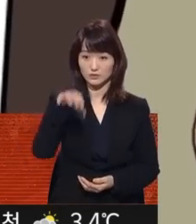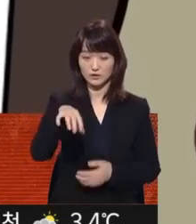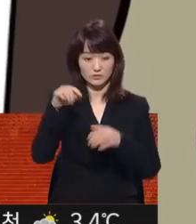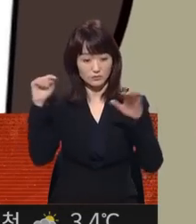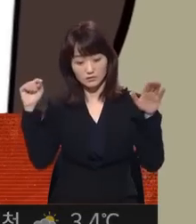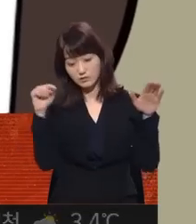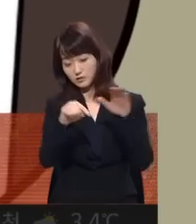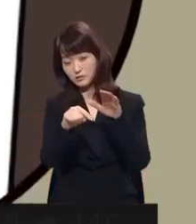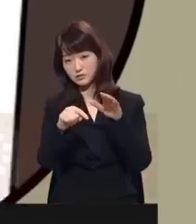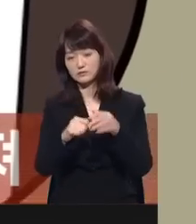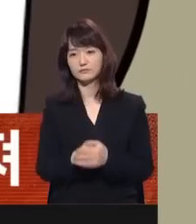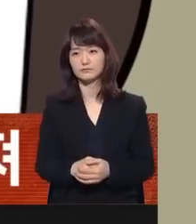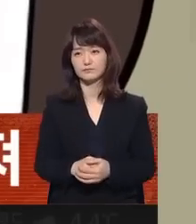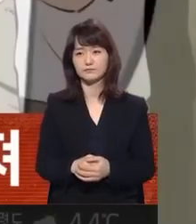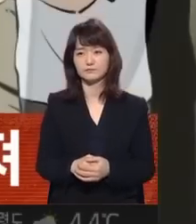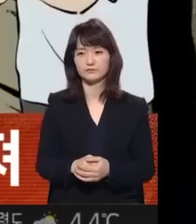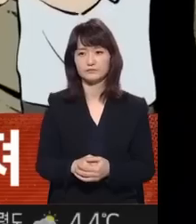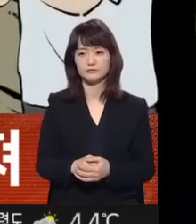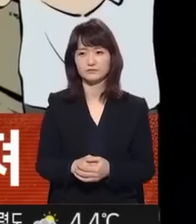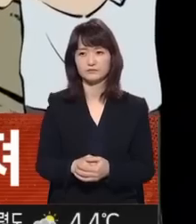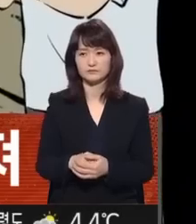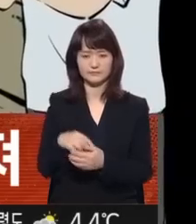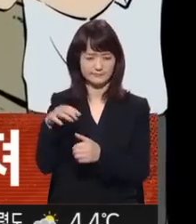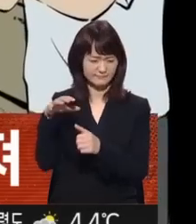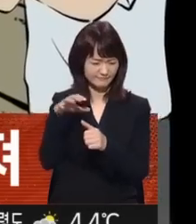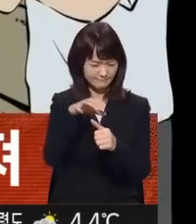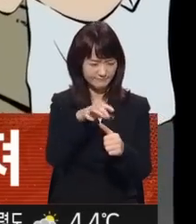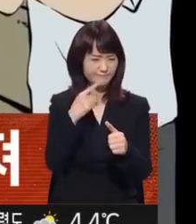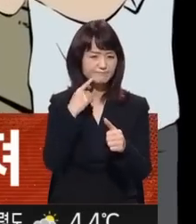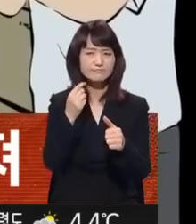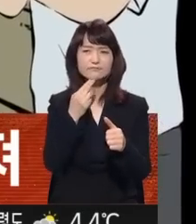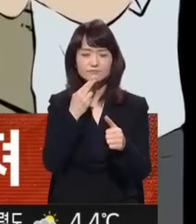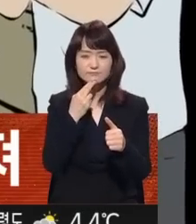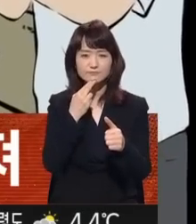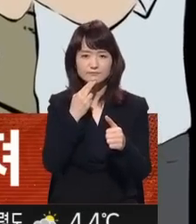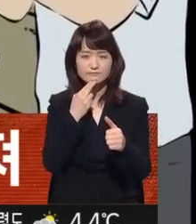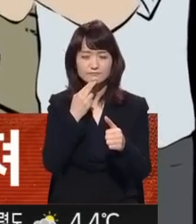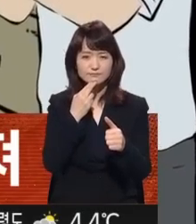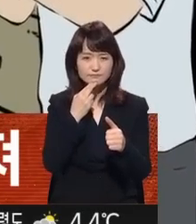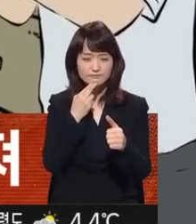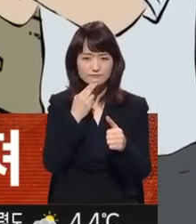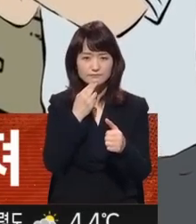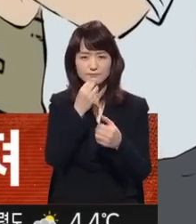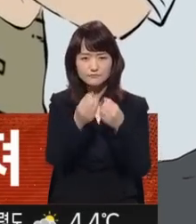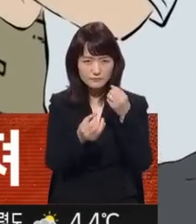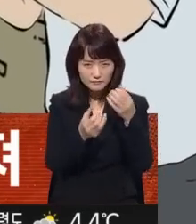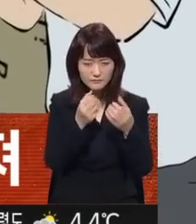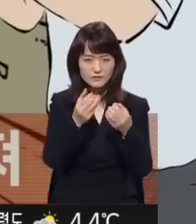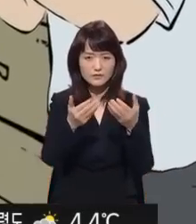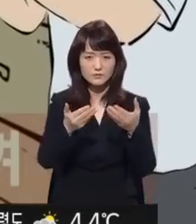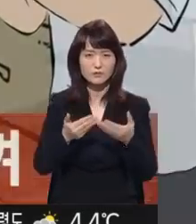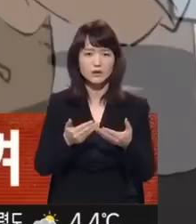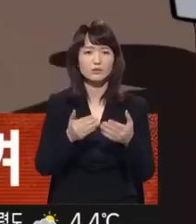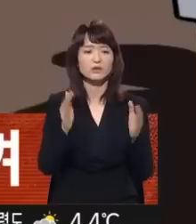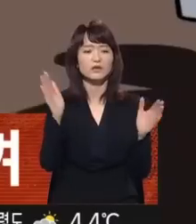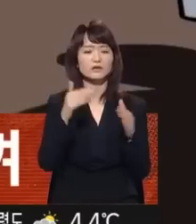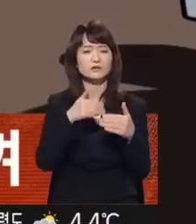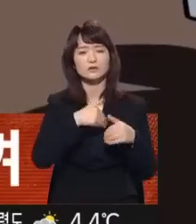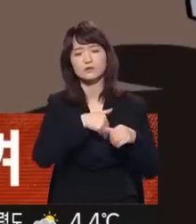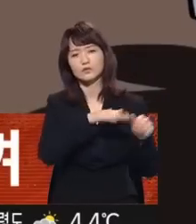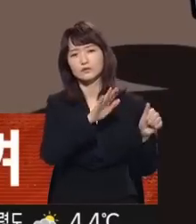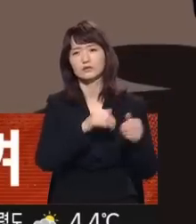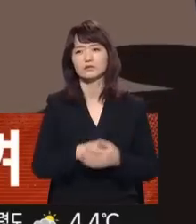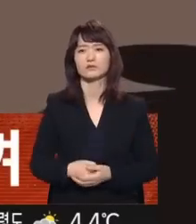했는데요이 강압이나 협박이 없었다 장난이었다 이런 진술만 받고이 현장에서 학생들을 돌려보냈다고 합니다 이후에